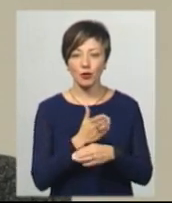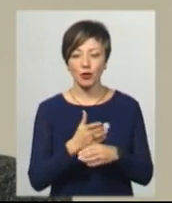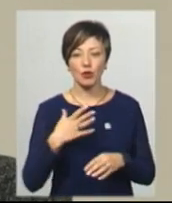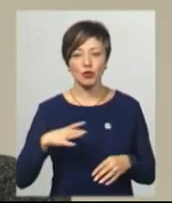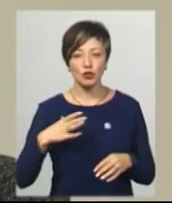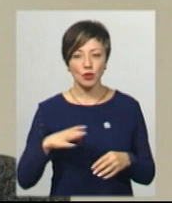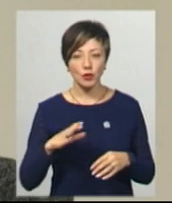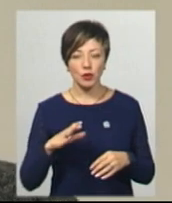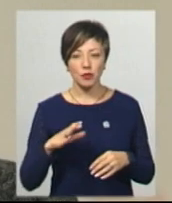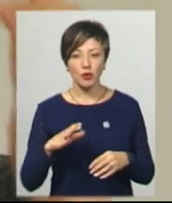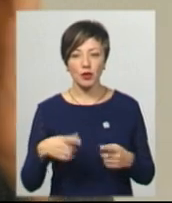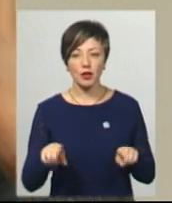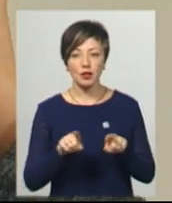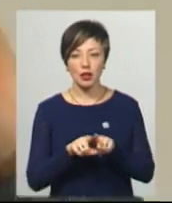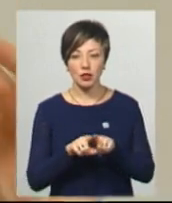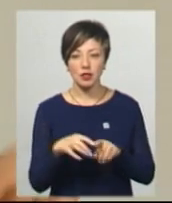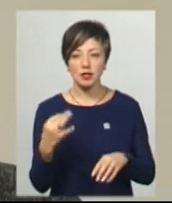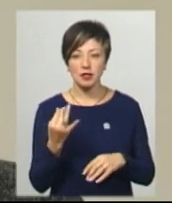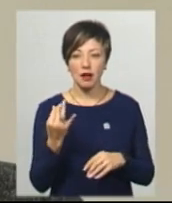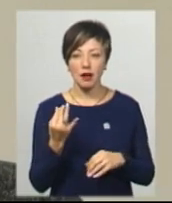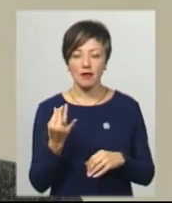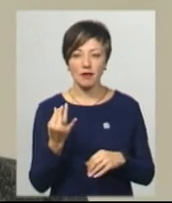Очікуємо теж цікавий